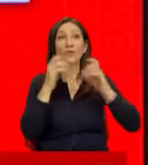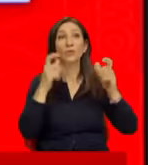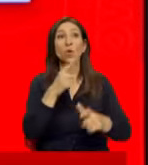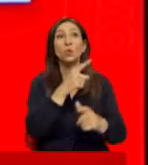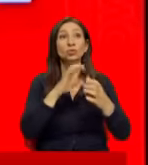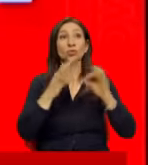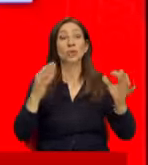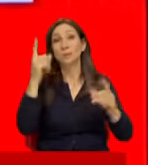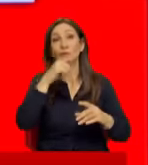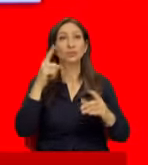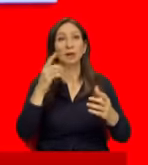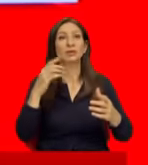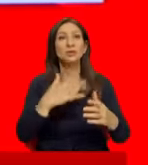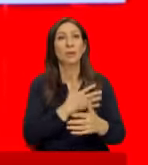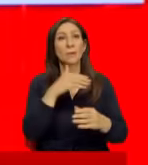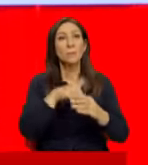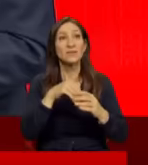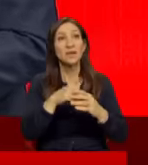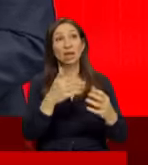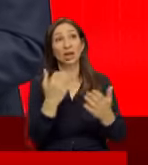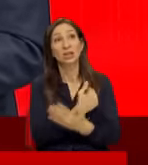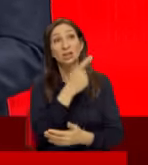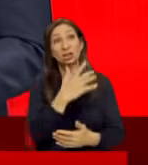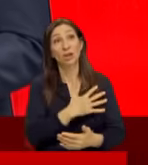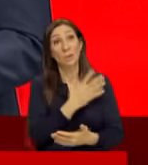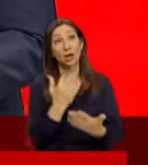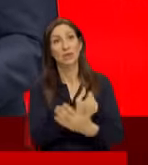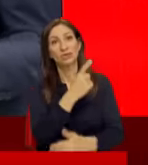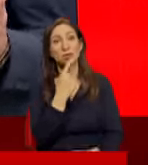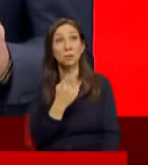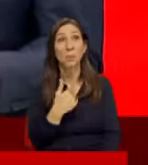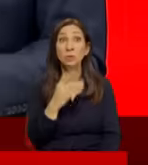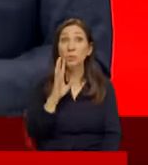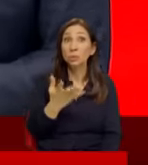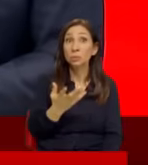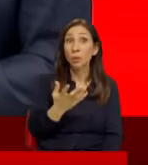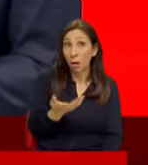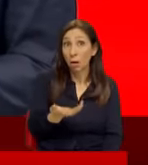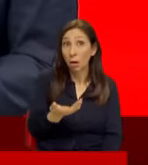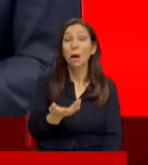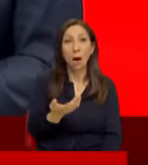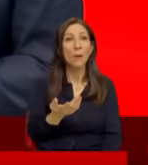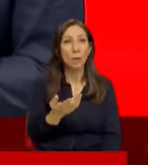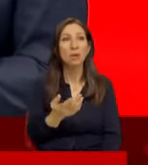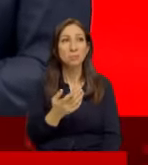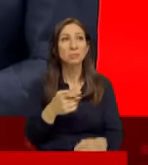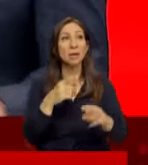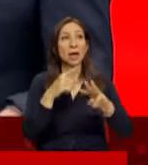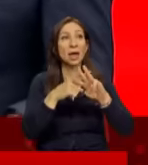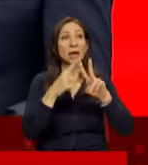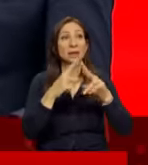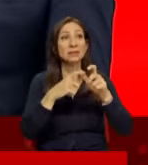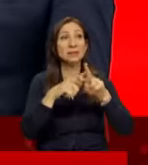o sözler sayesinde CHP milletvekili alacak dedi. CHP'nin adayı alacak dedi. Ben de şaşırdım. Ama Ensar Aytekin